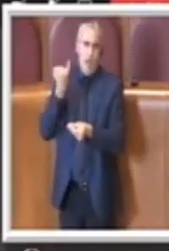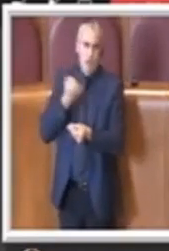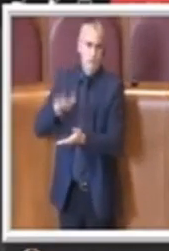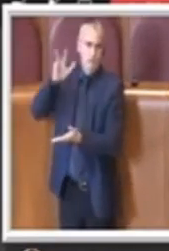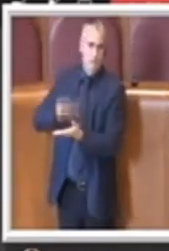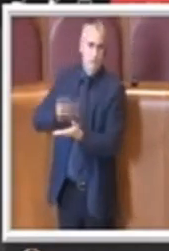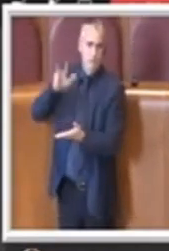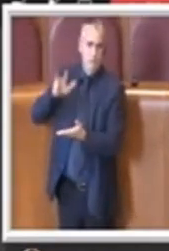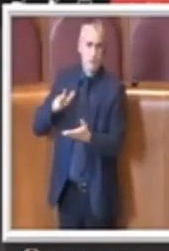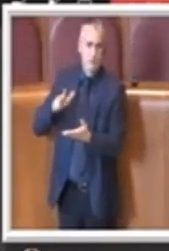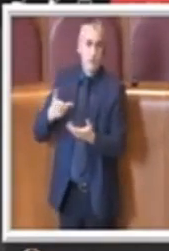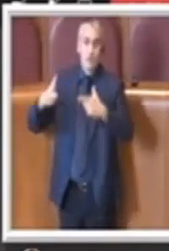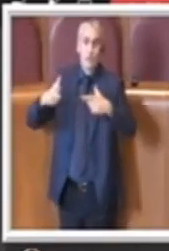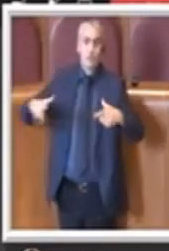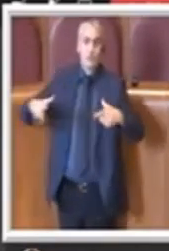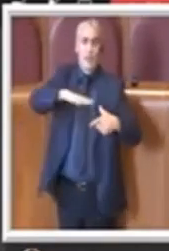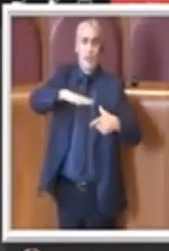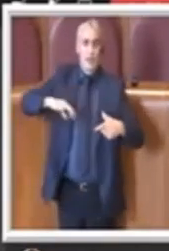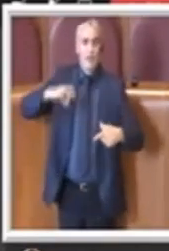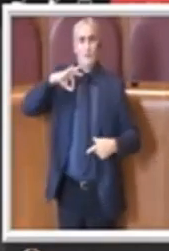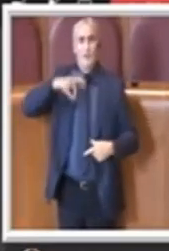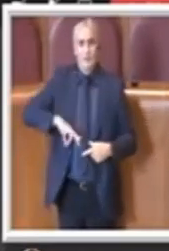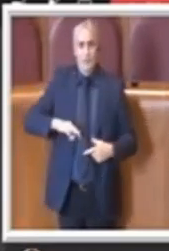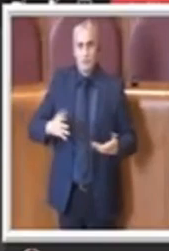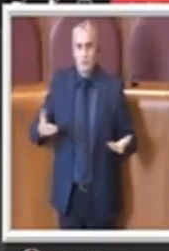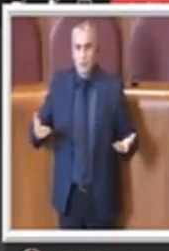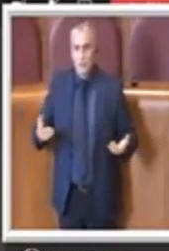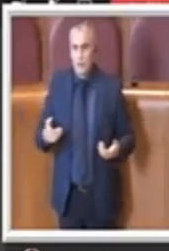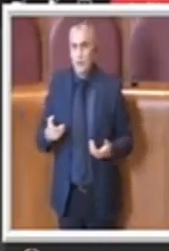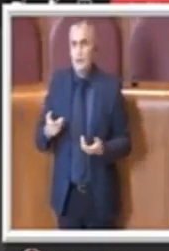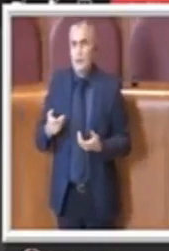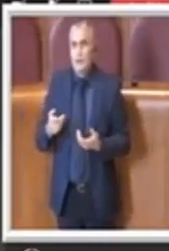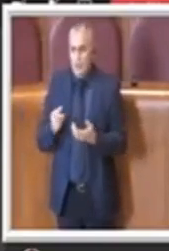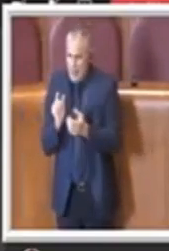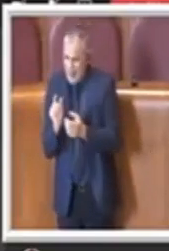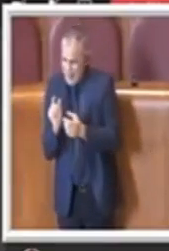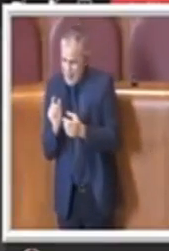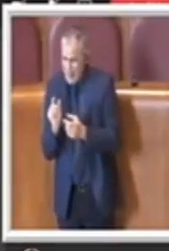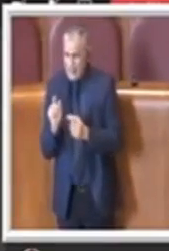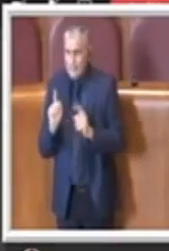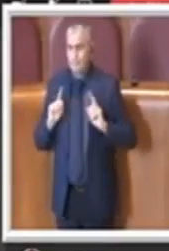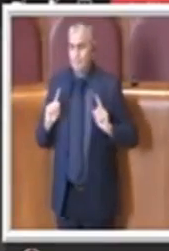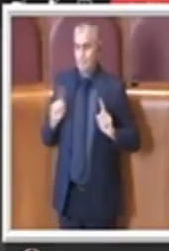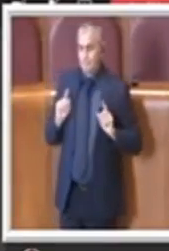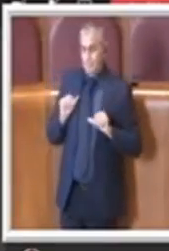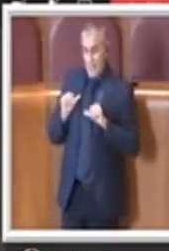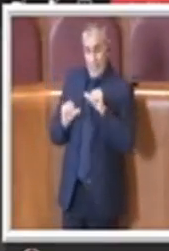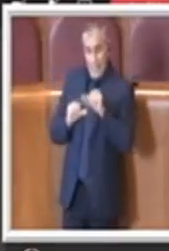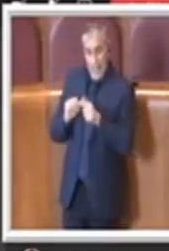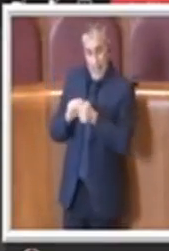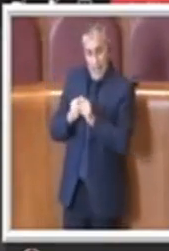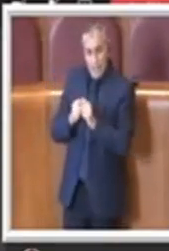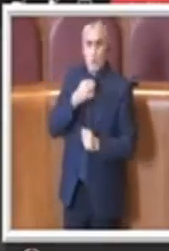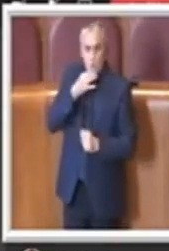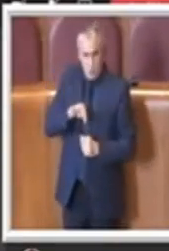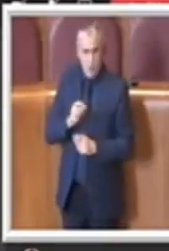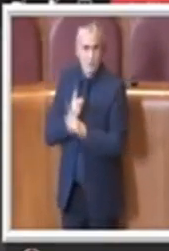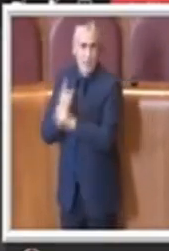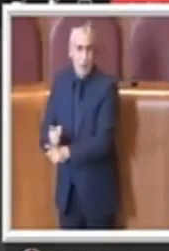di che forse in piccola parte non potevamo rispettare strategicamente politicamente forse